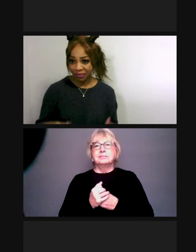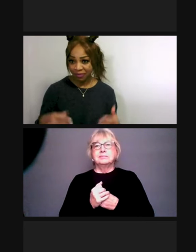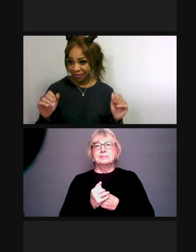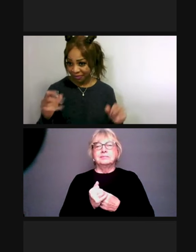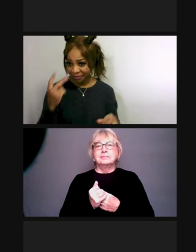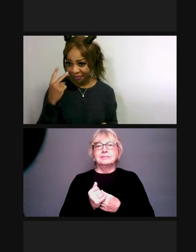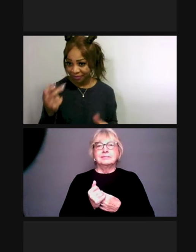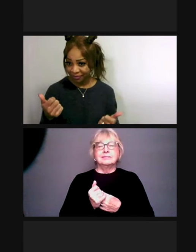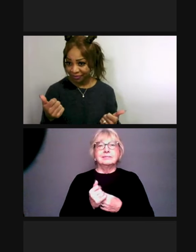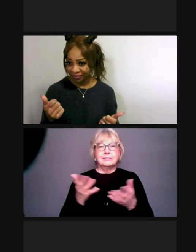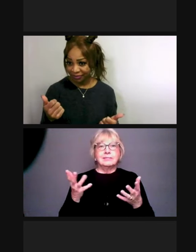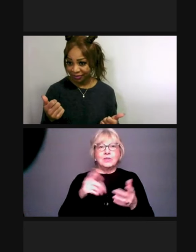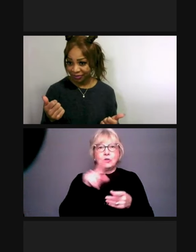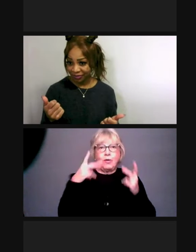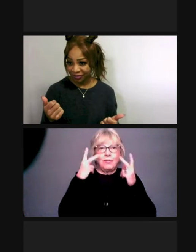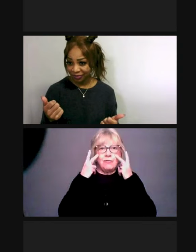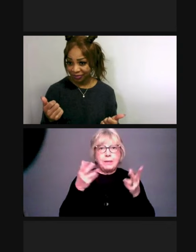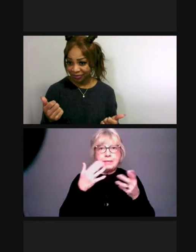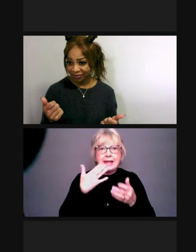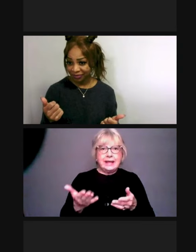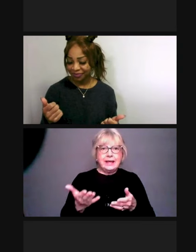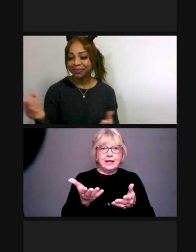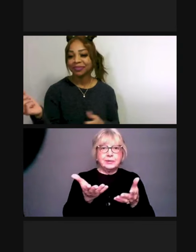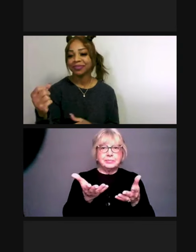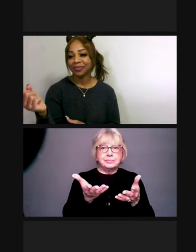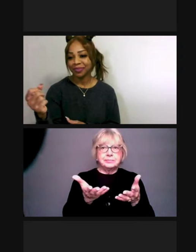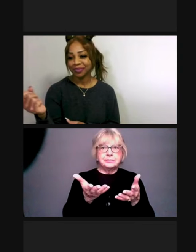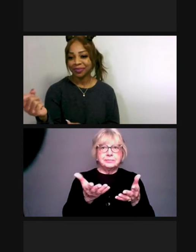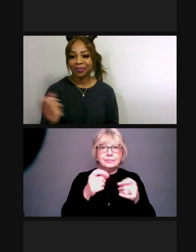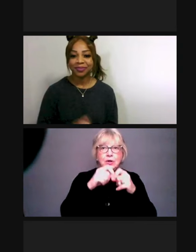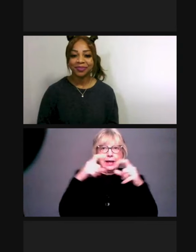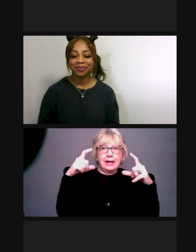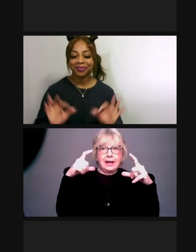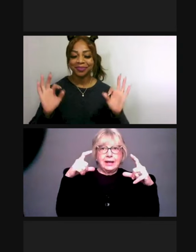Est-ce que vous voyez ce qu'il y a à l'écran? Oui.